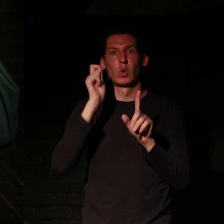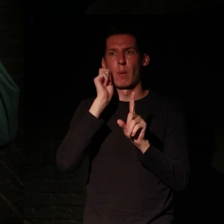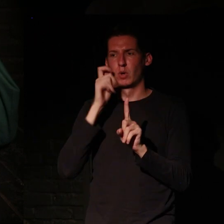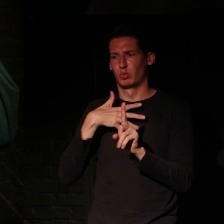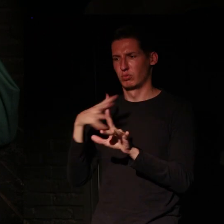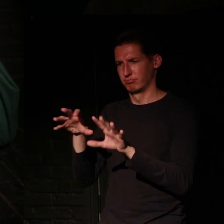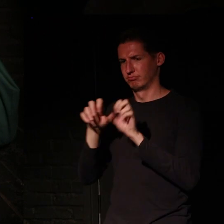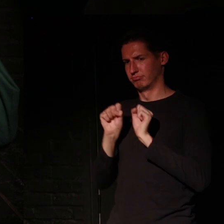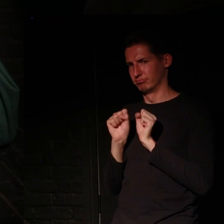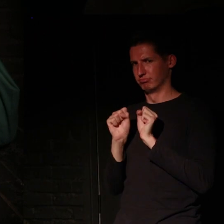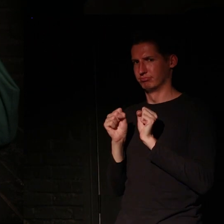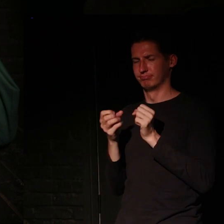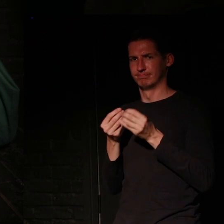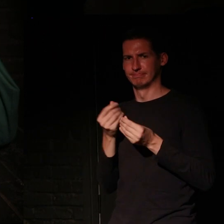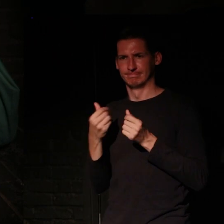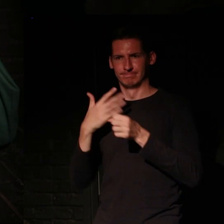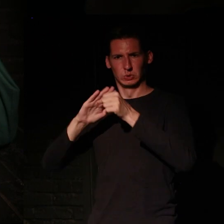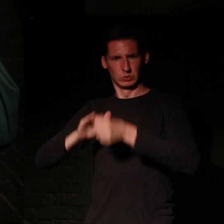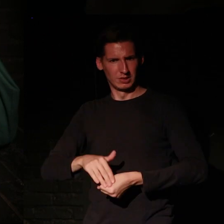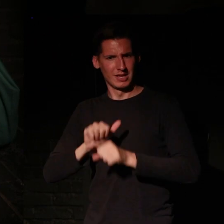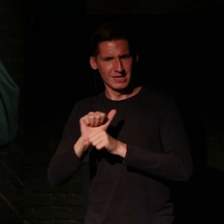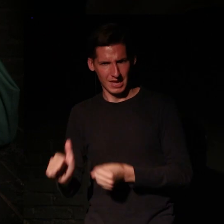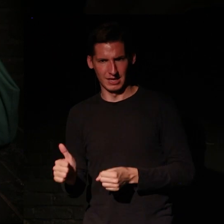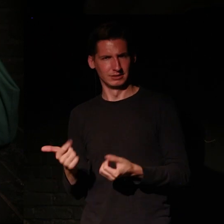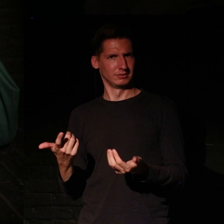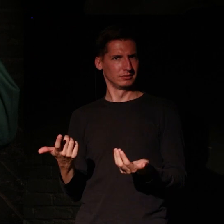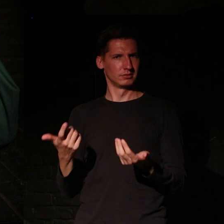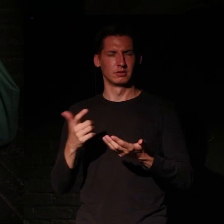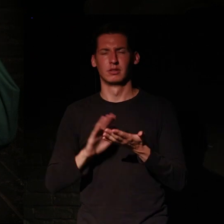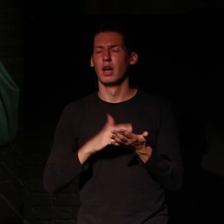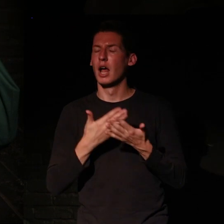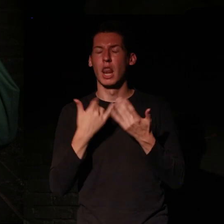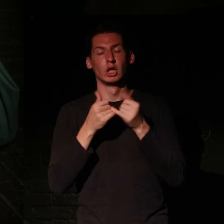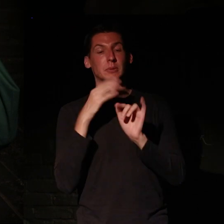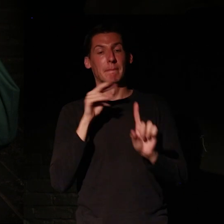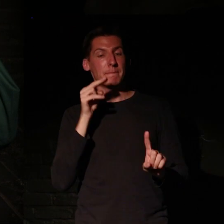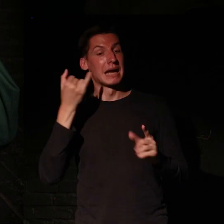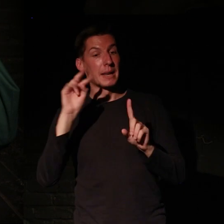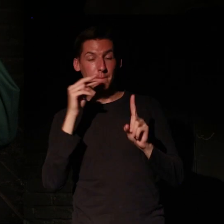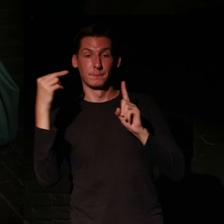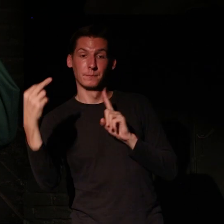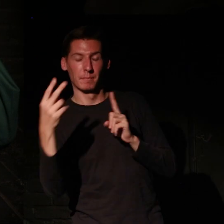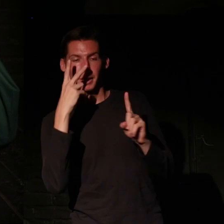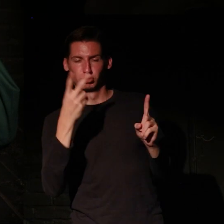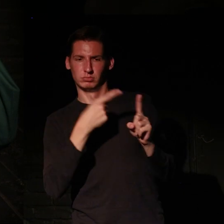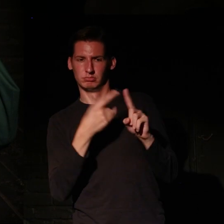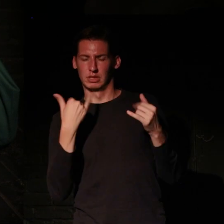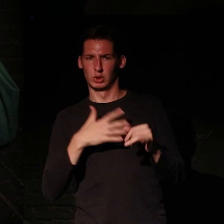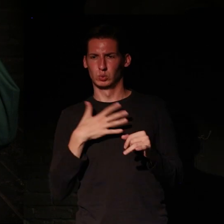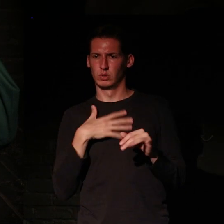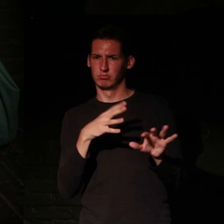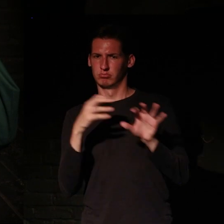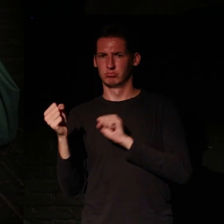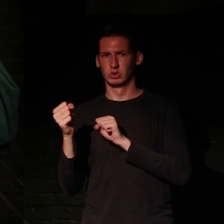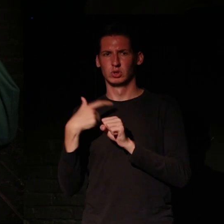to jako dyskryminację, ale jeżeli właśnie weźmiemy pod uwagę tę konwencję, no to tutaj nie